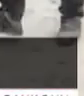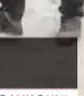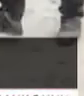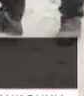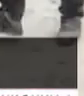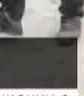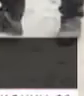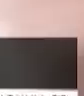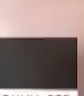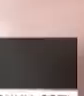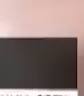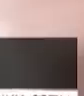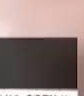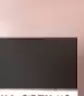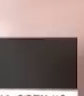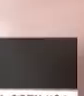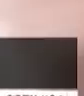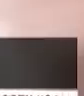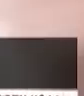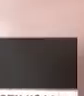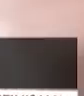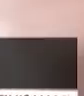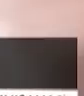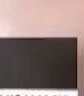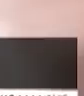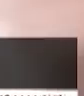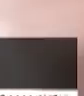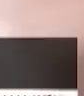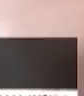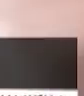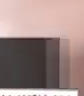Terlibat dengan pengganas, 7 orang ditahan.